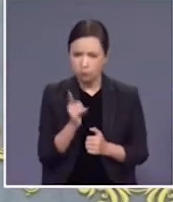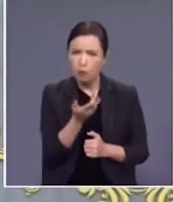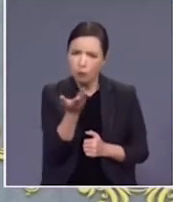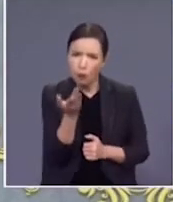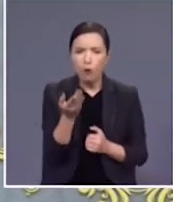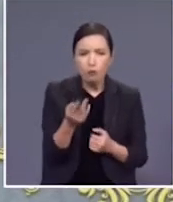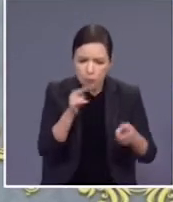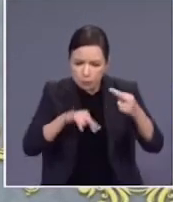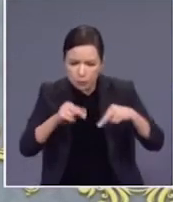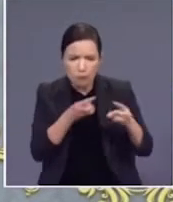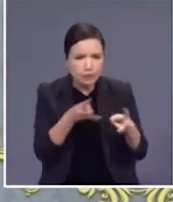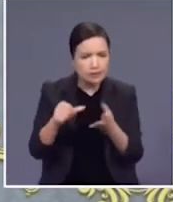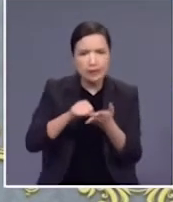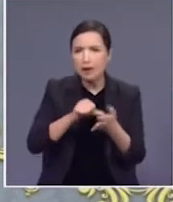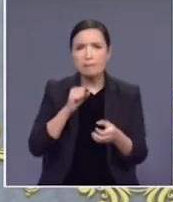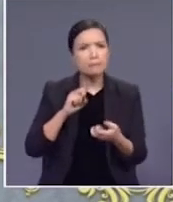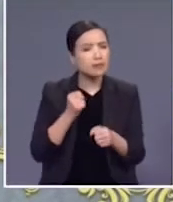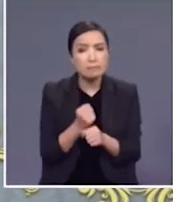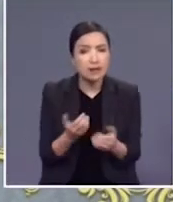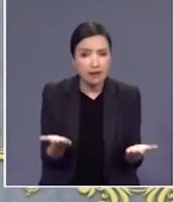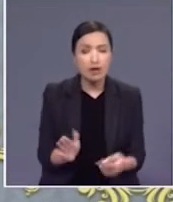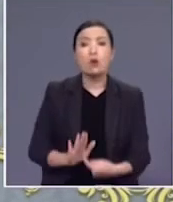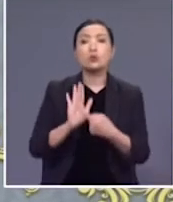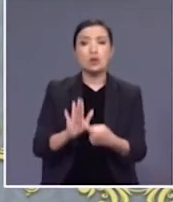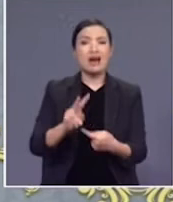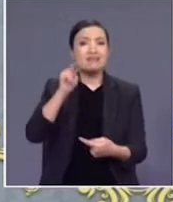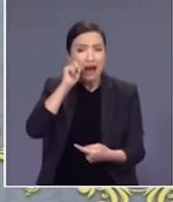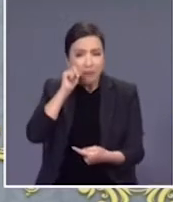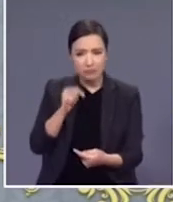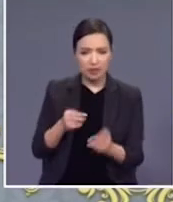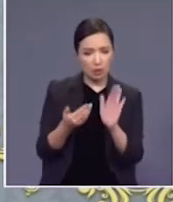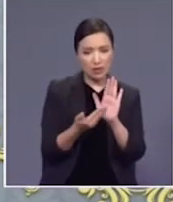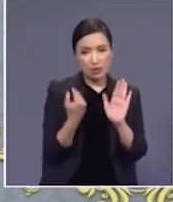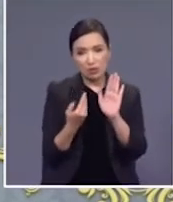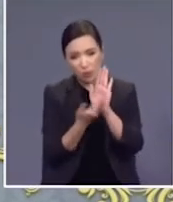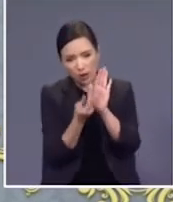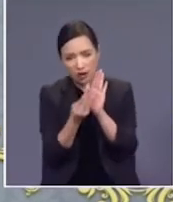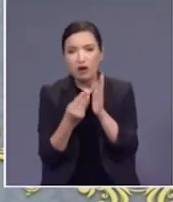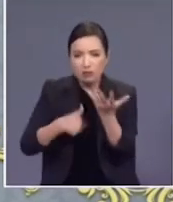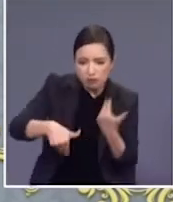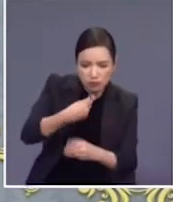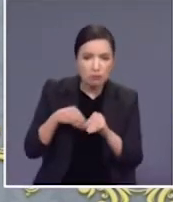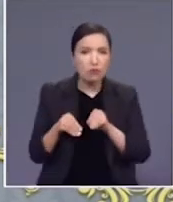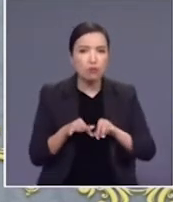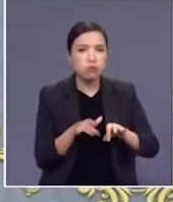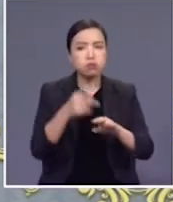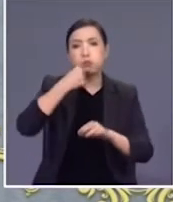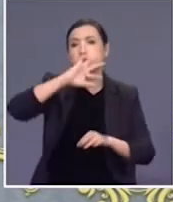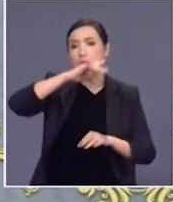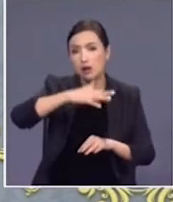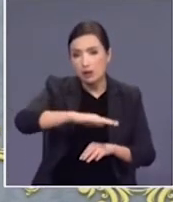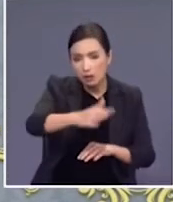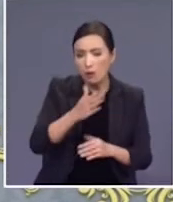จารณาว่าจะหาทางออกกันอย่างไรนะครับเช่นในเรื่องการผันน้ำฝั่งตะวันตกตะวันออกลงสู่ทะเลคูคลองลัดนะครับ